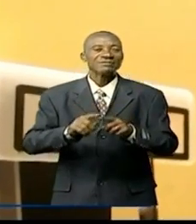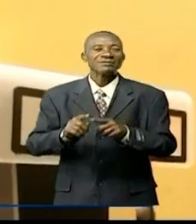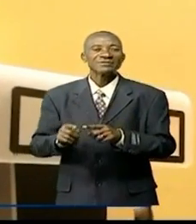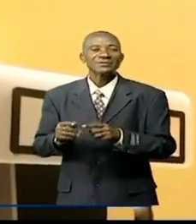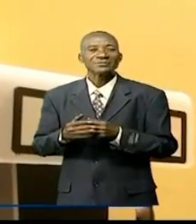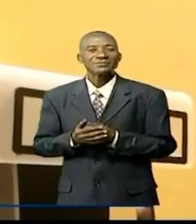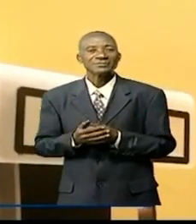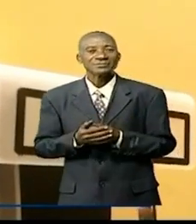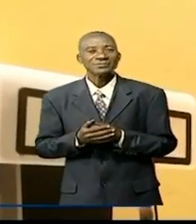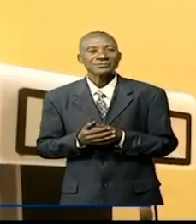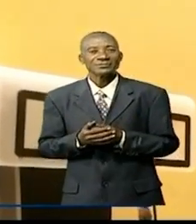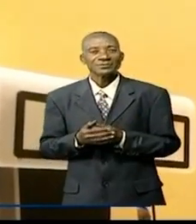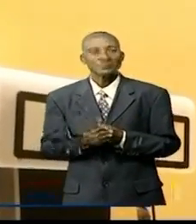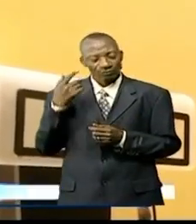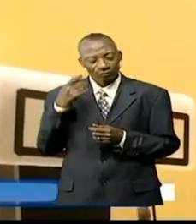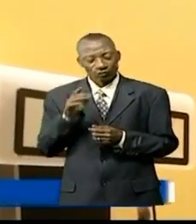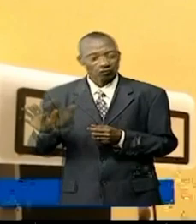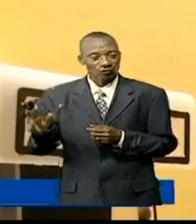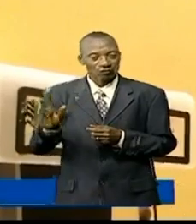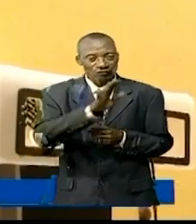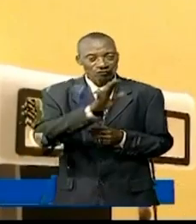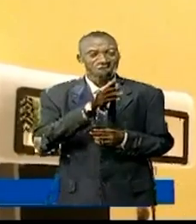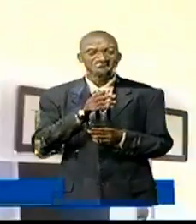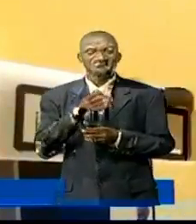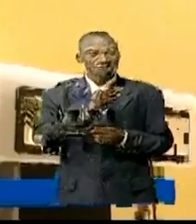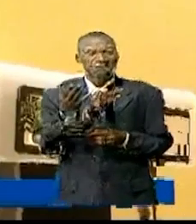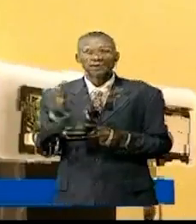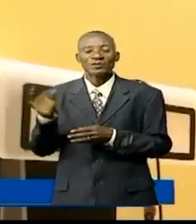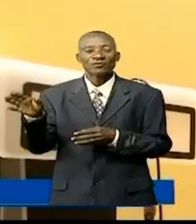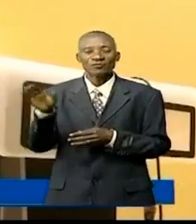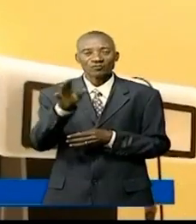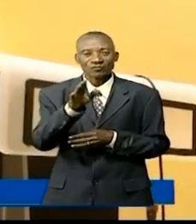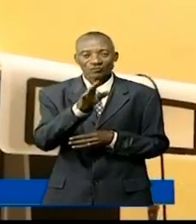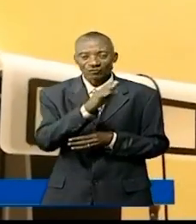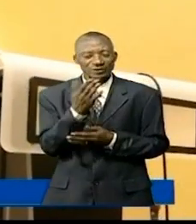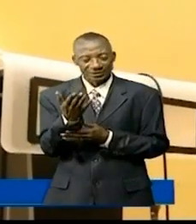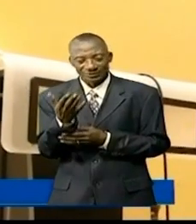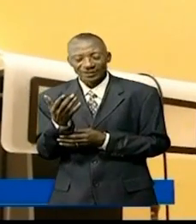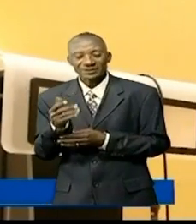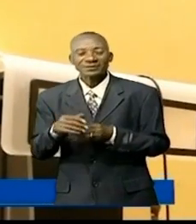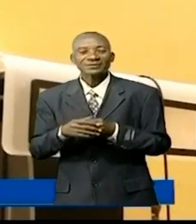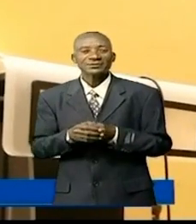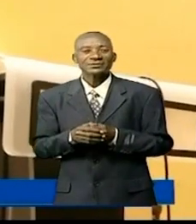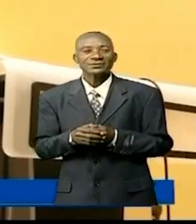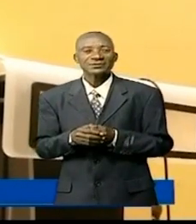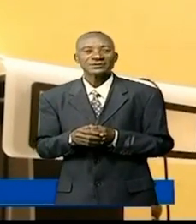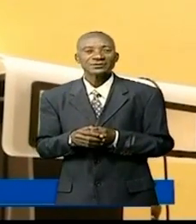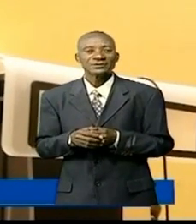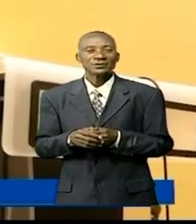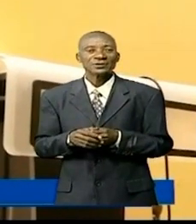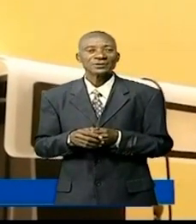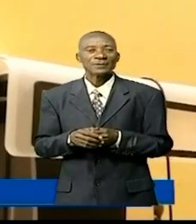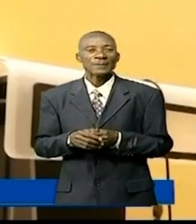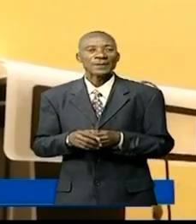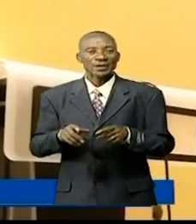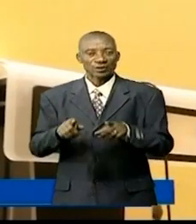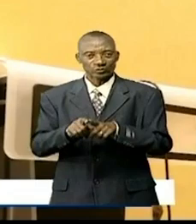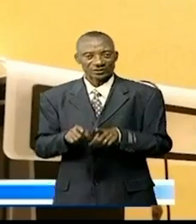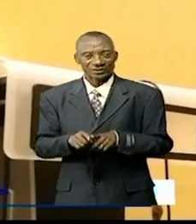ces éléments de doléance qui ne sont pas tous nouveaux, de manière à ce que nous puissions nous